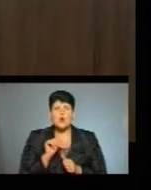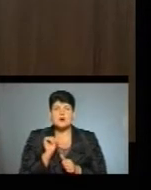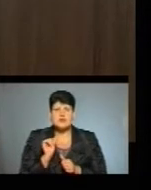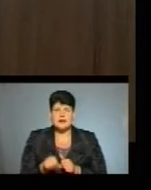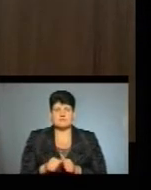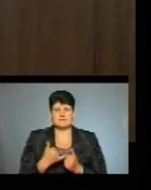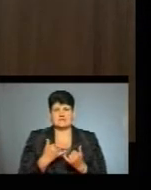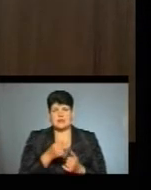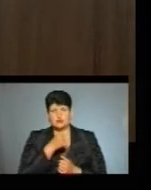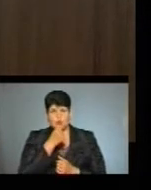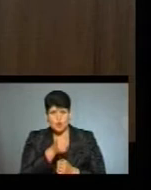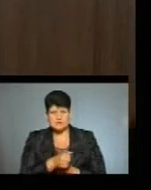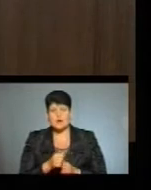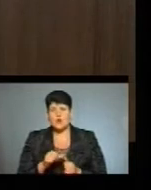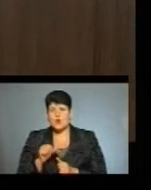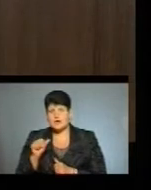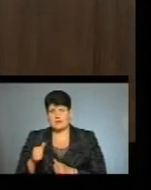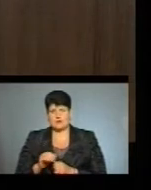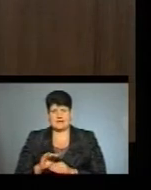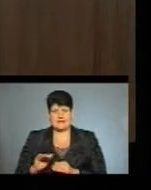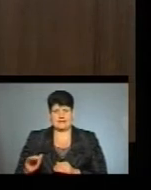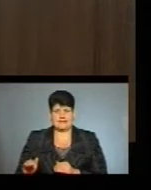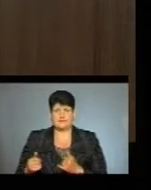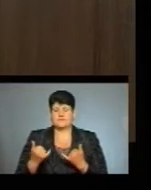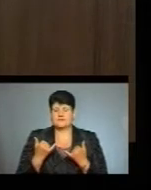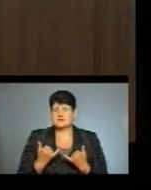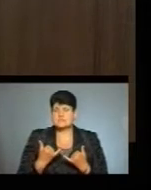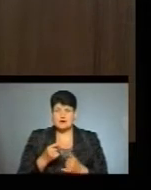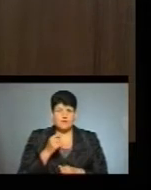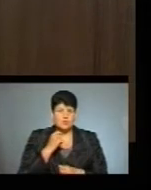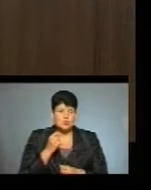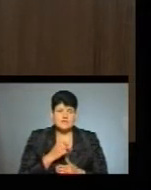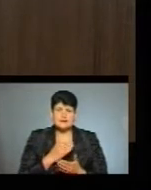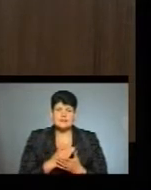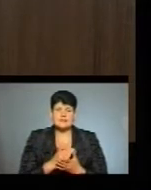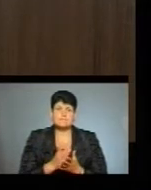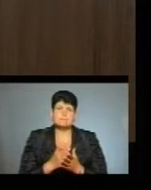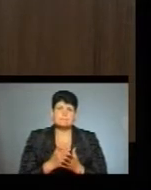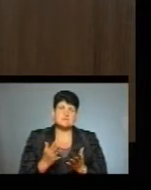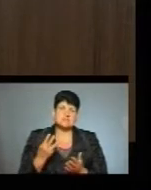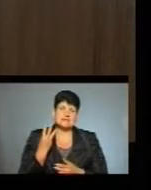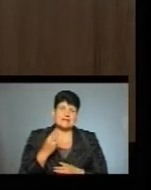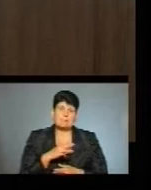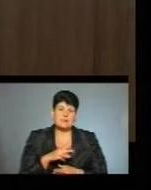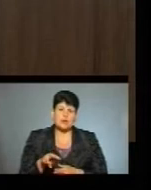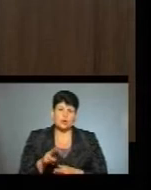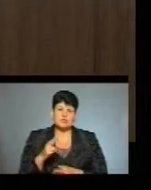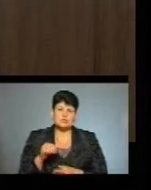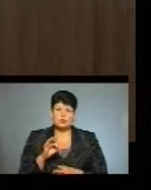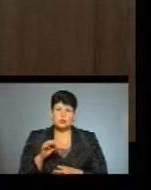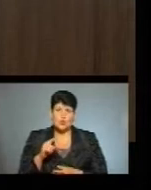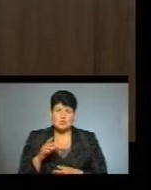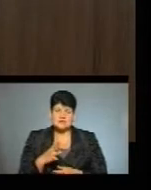для дорослих і окремими для дітей. Наразі в Україні є понад 3 мільйони доз вакцин